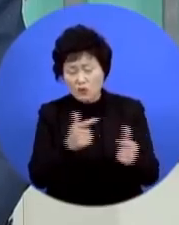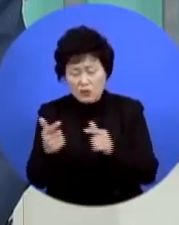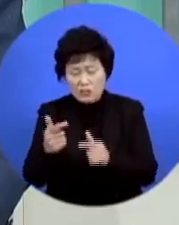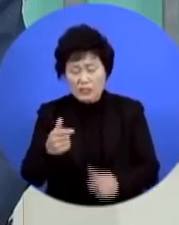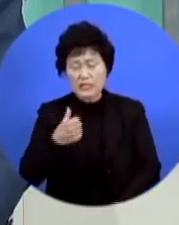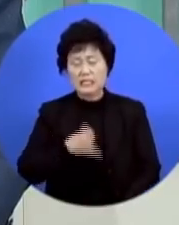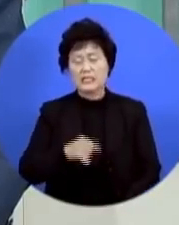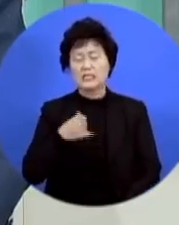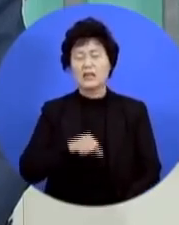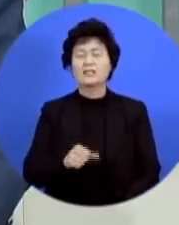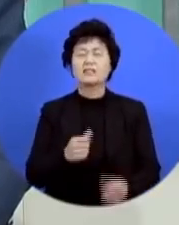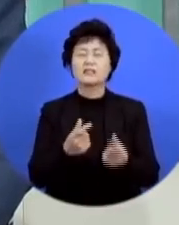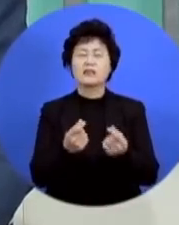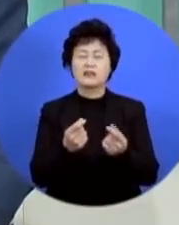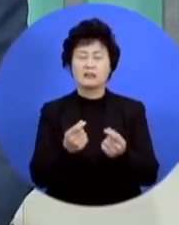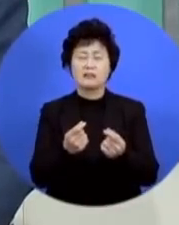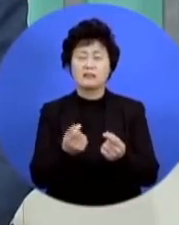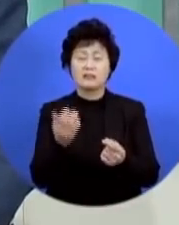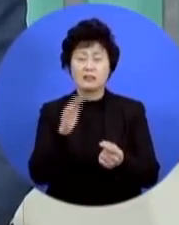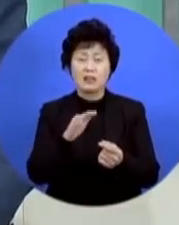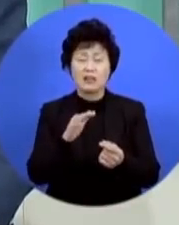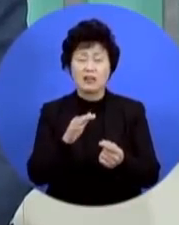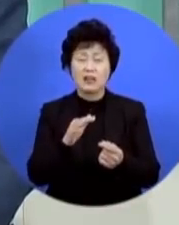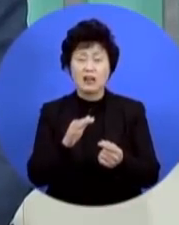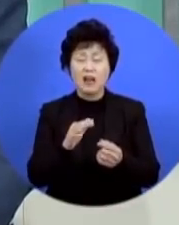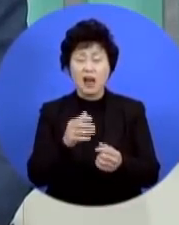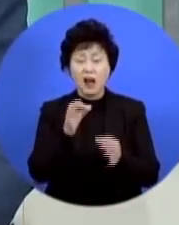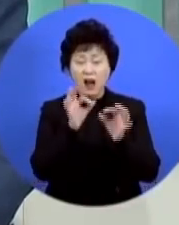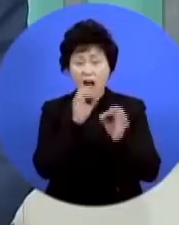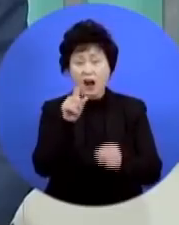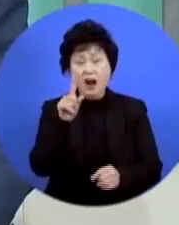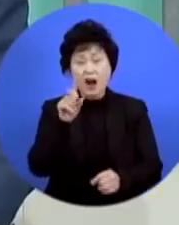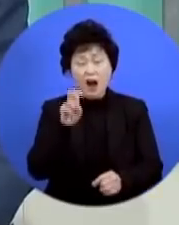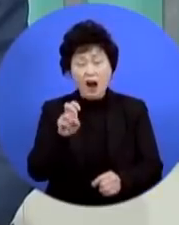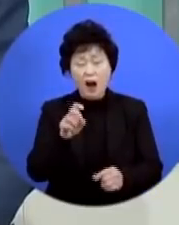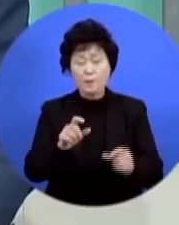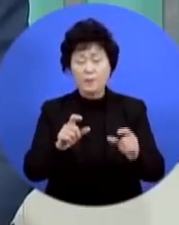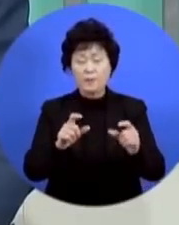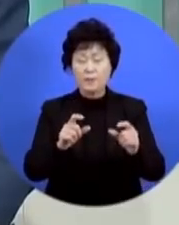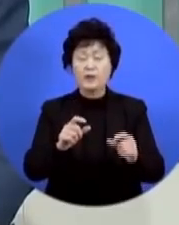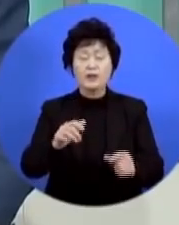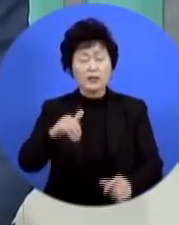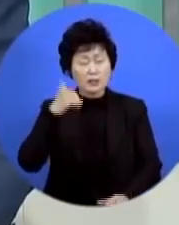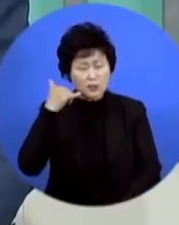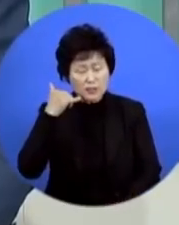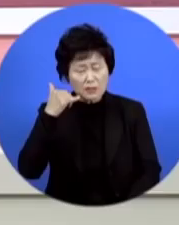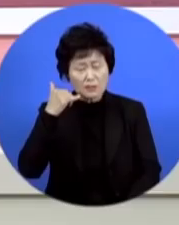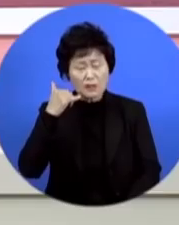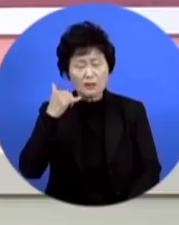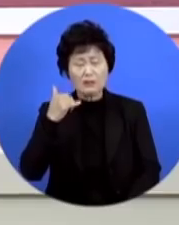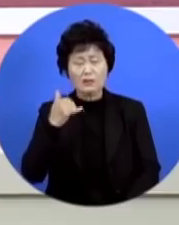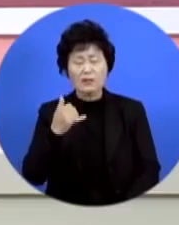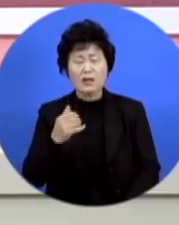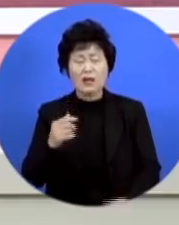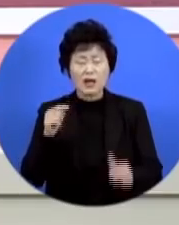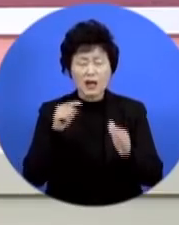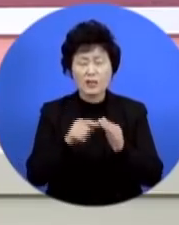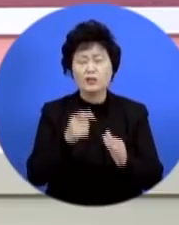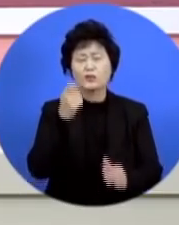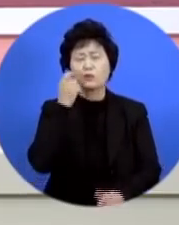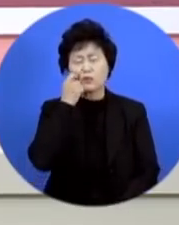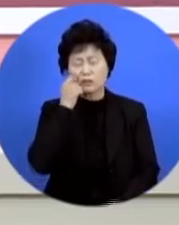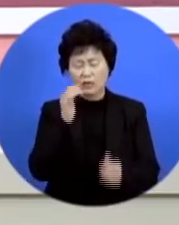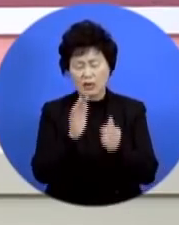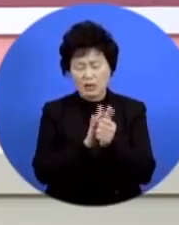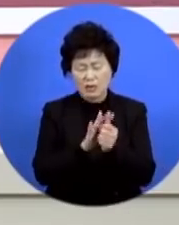걸려도 신방도 안 돼. 뭐 직장도 잃어. 가게 문도 다 닫아. 내놓고. 성도들을 좀 더 많이